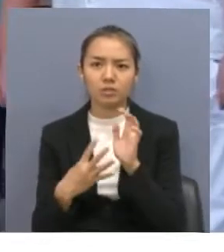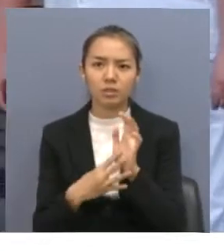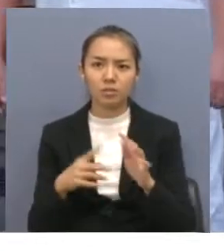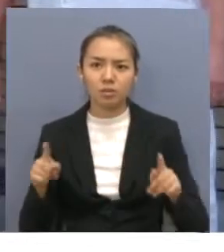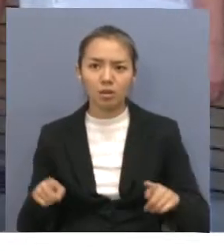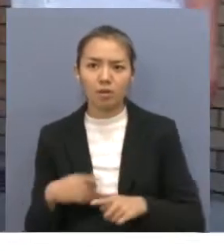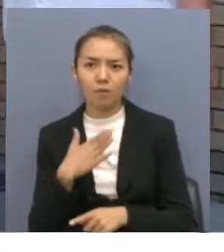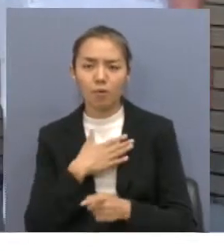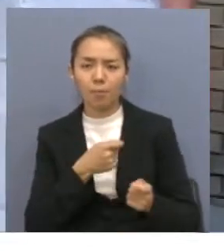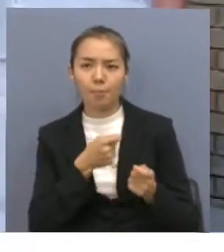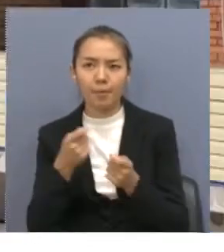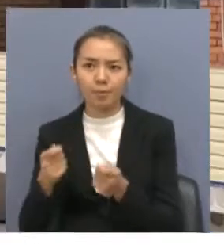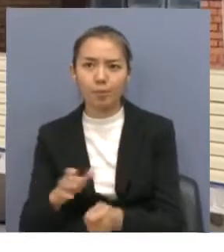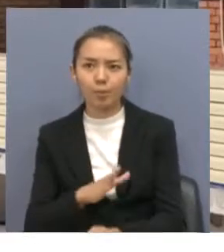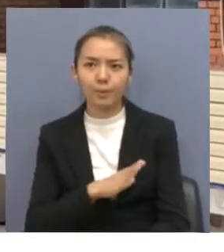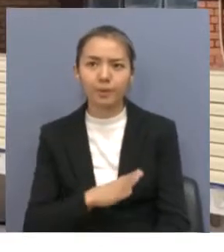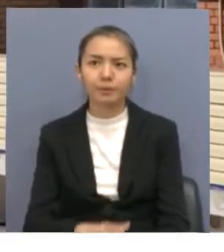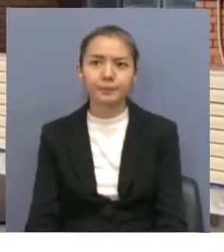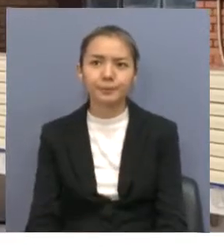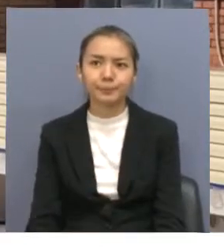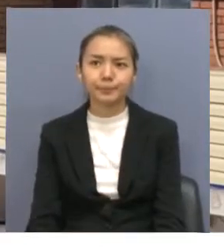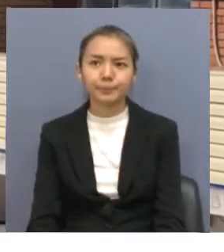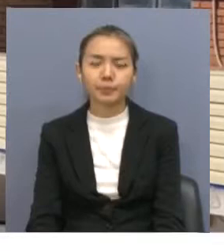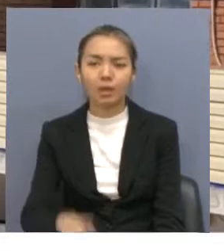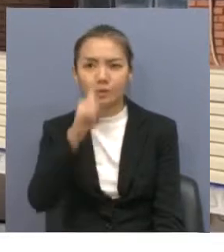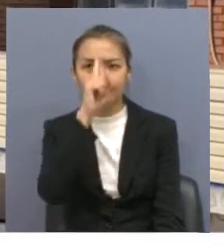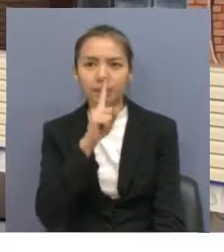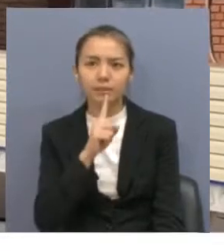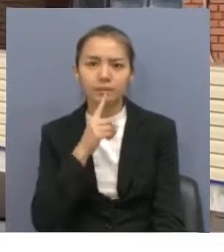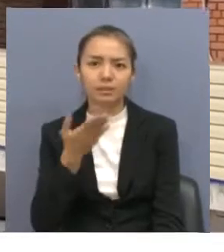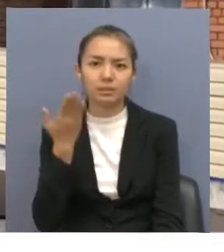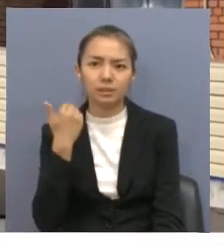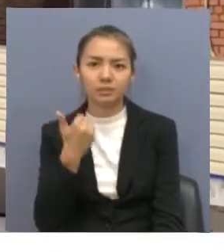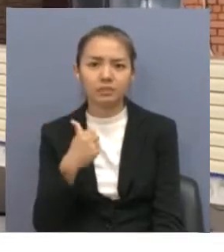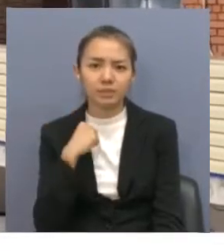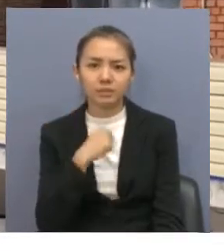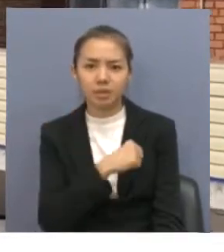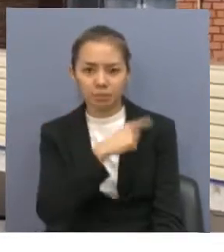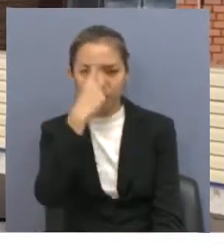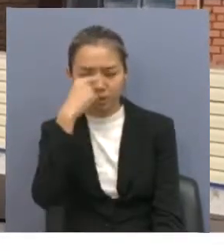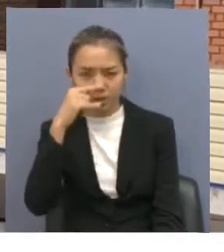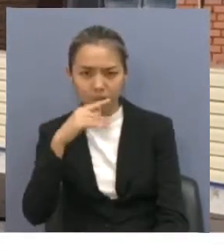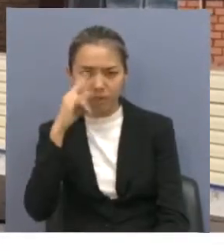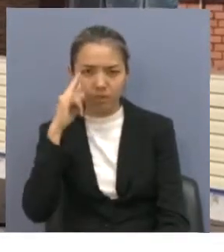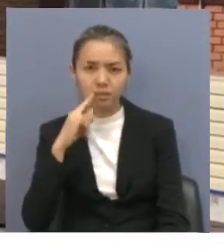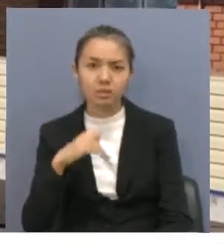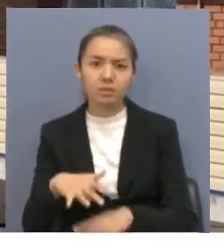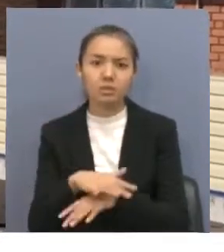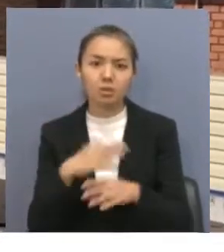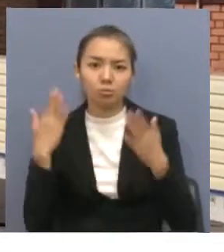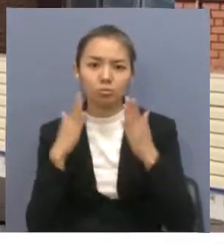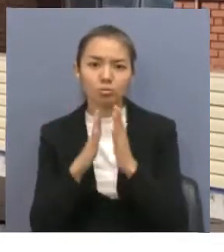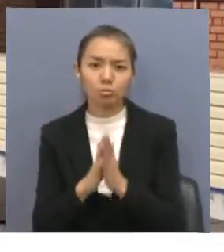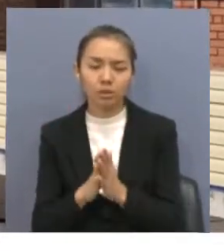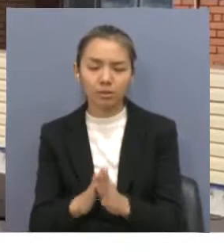оттегі концентраторы берілді. Осыдан бір ай бұрын өздеріңізге белгілі болғандай, Қазақстан мұсылмандары діни